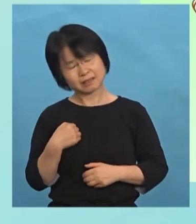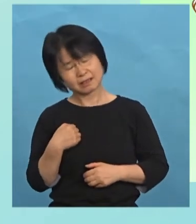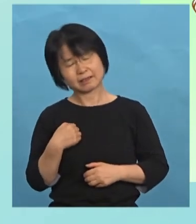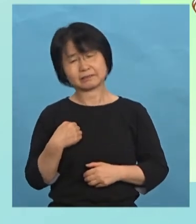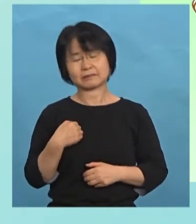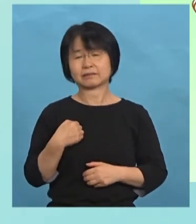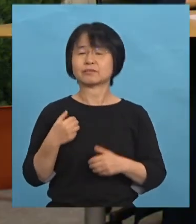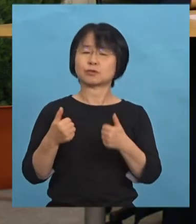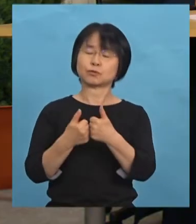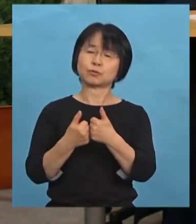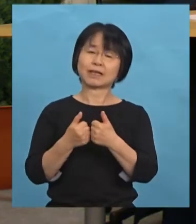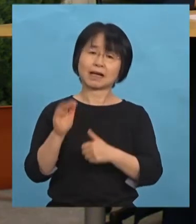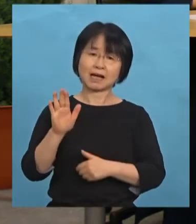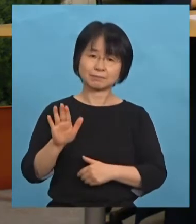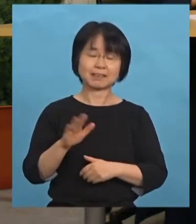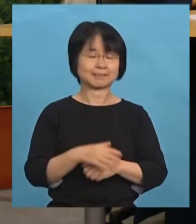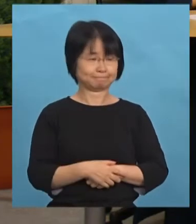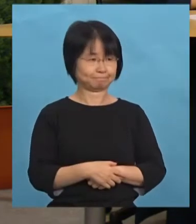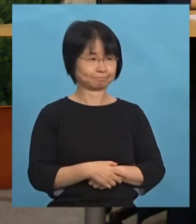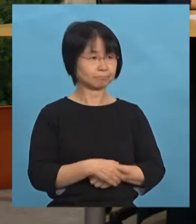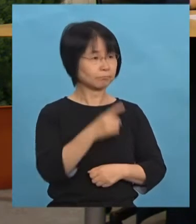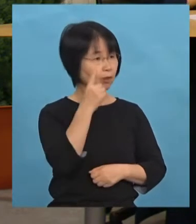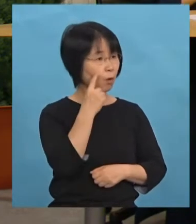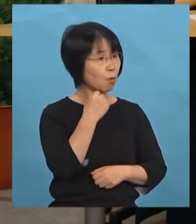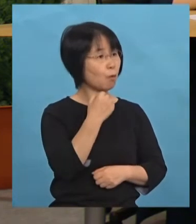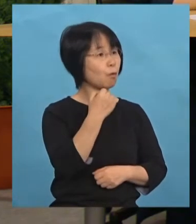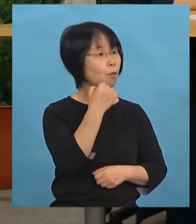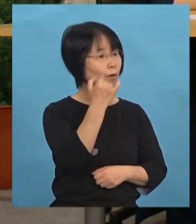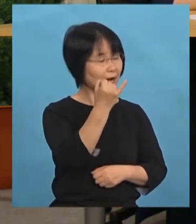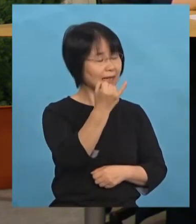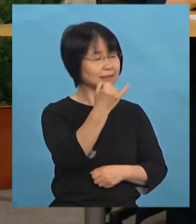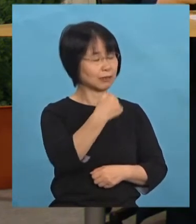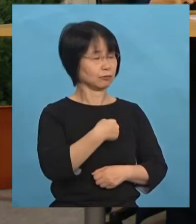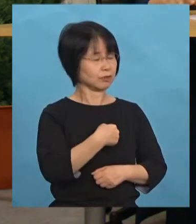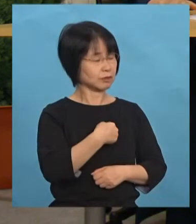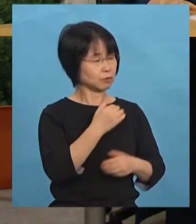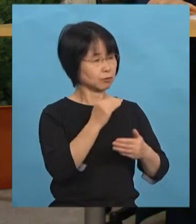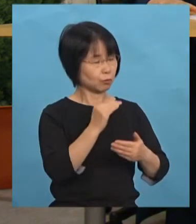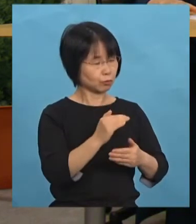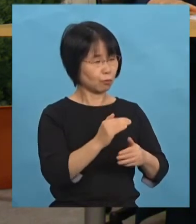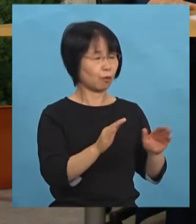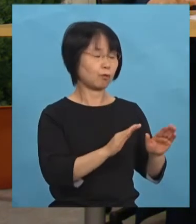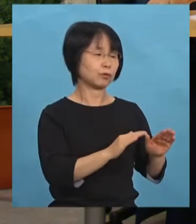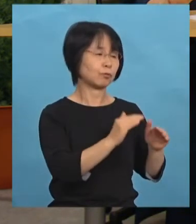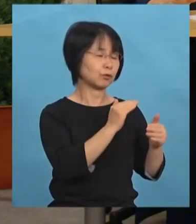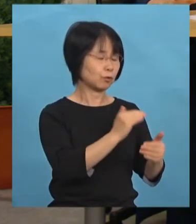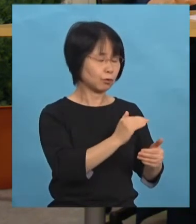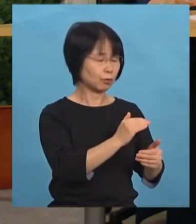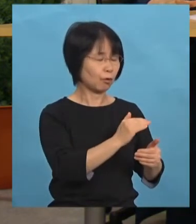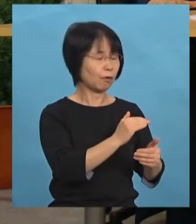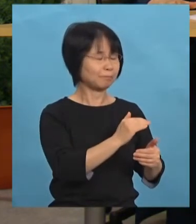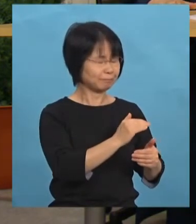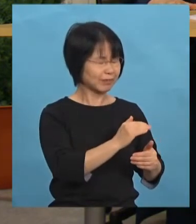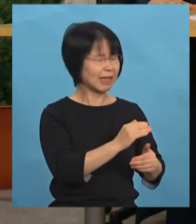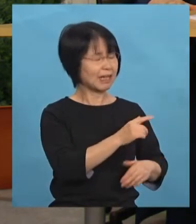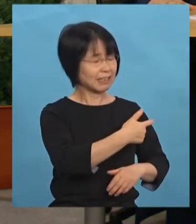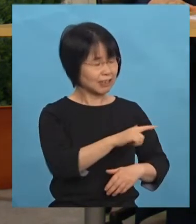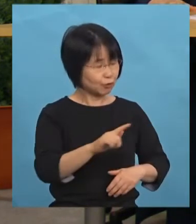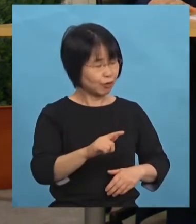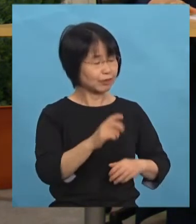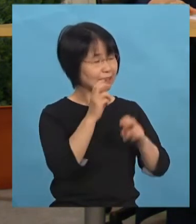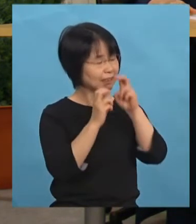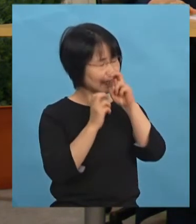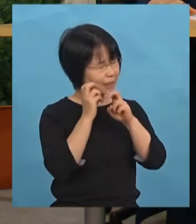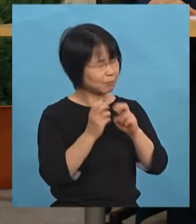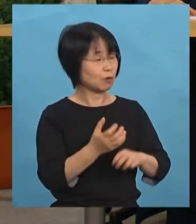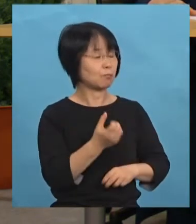。 こうお母さんご自身のことからお子さんのことまで、子育てされているお母さんは本当にいろんな悩みをお